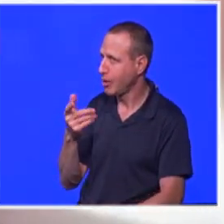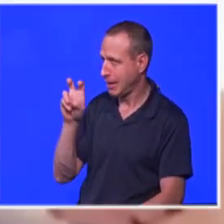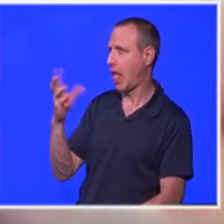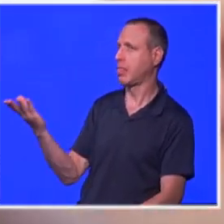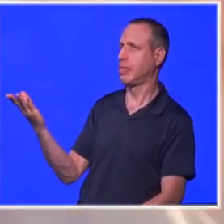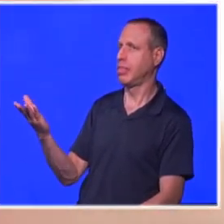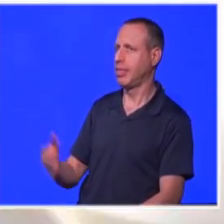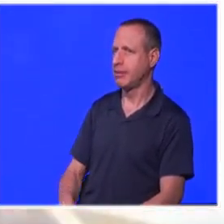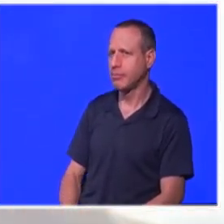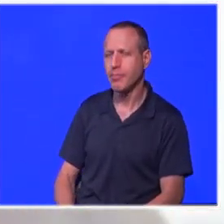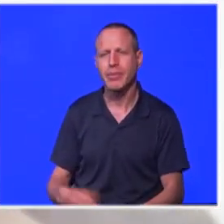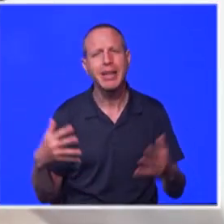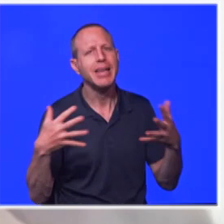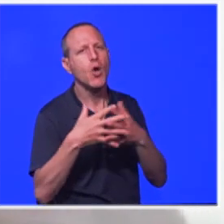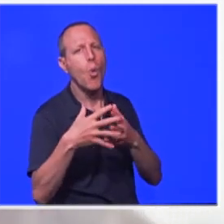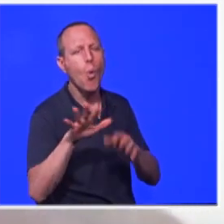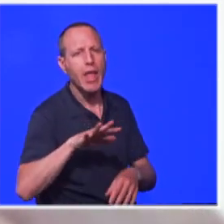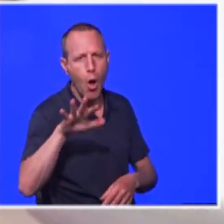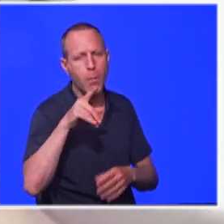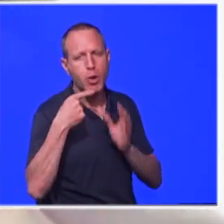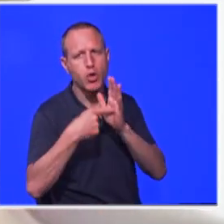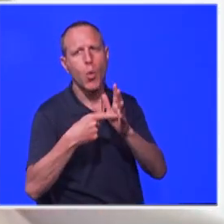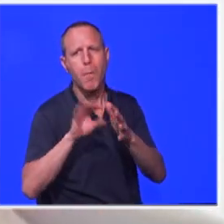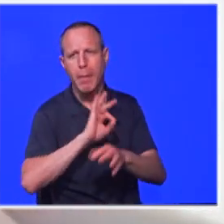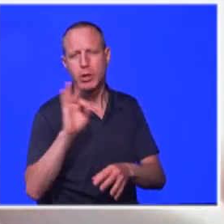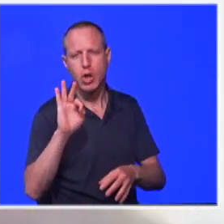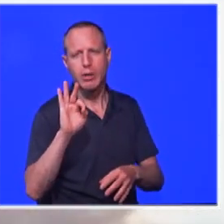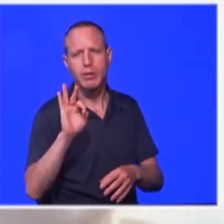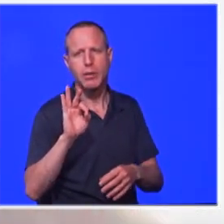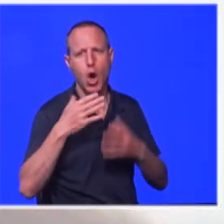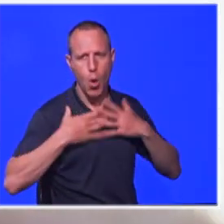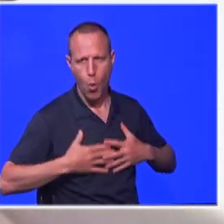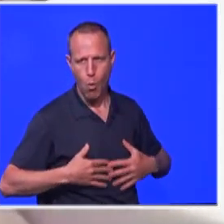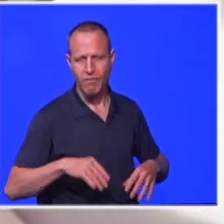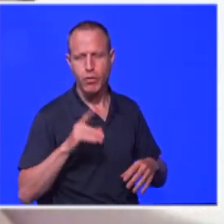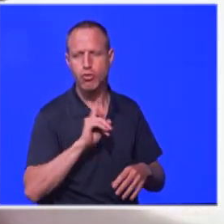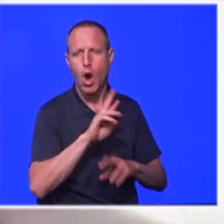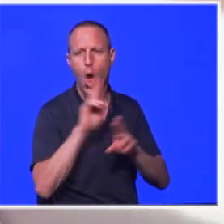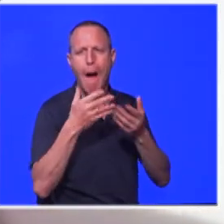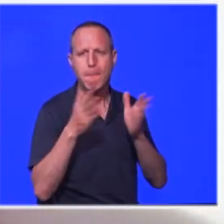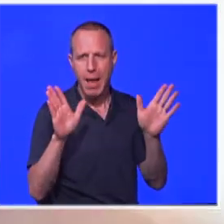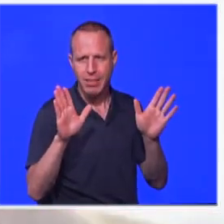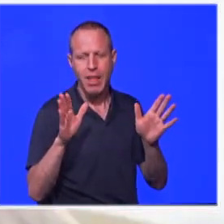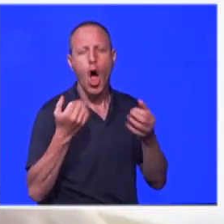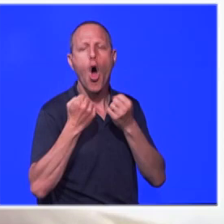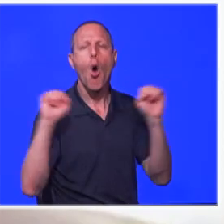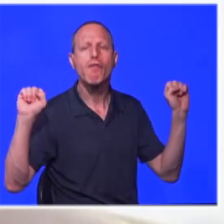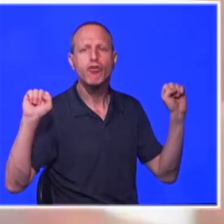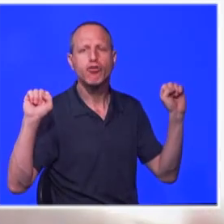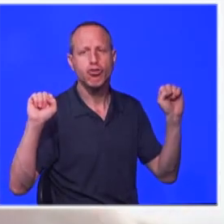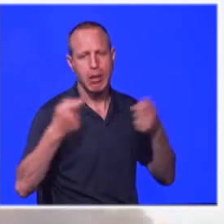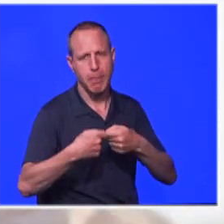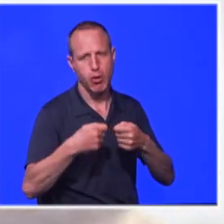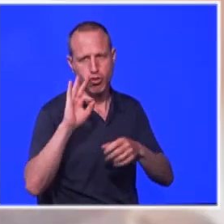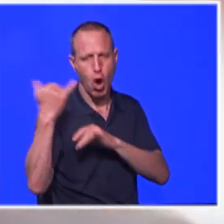עידן. האיחוד האירופי זו דוגמה מצוינת לבעצם, לבעצם גוף שלא רק שבעצם פתח באופן די חופשי את המשק